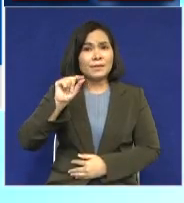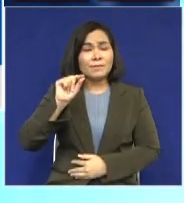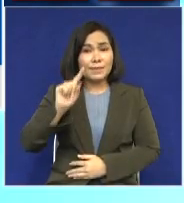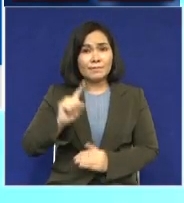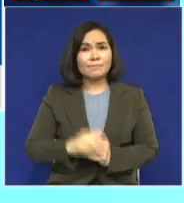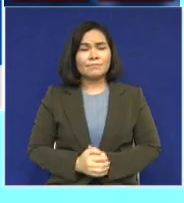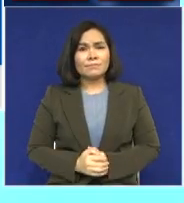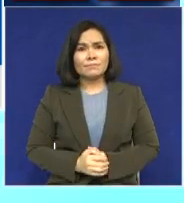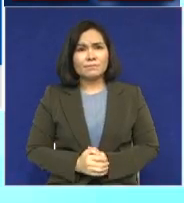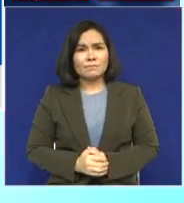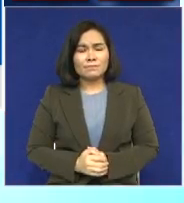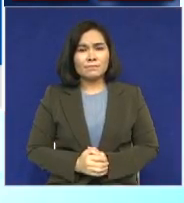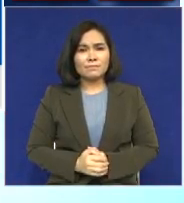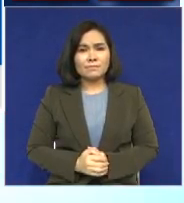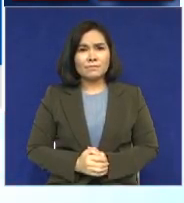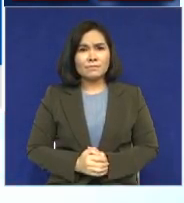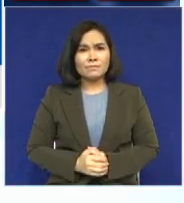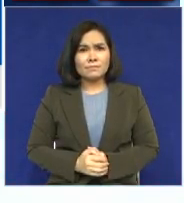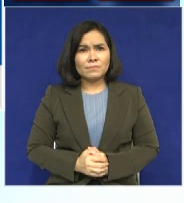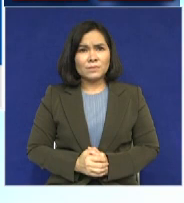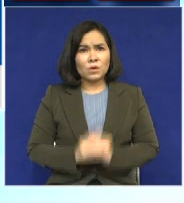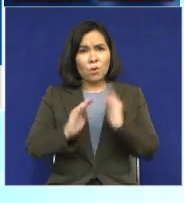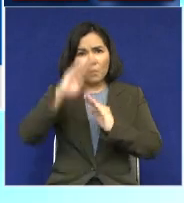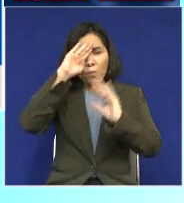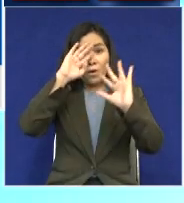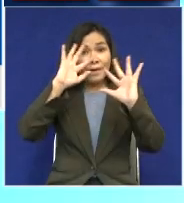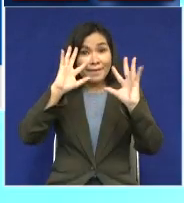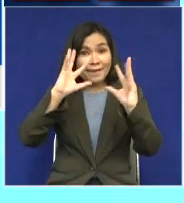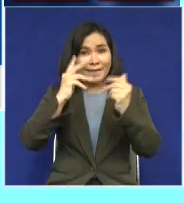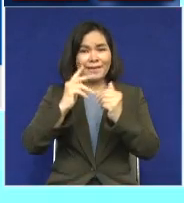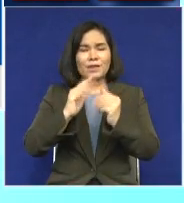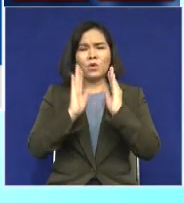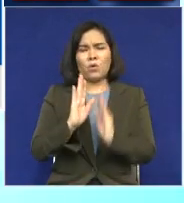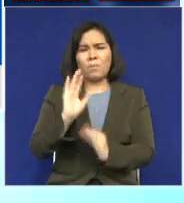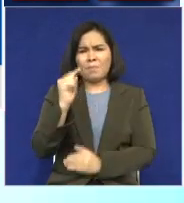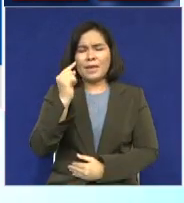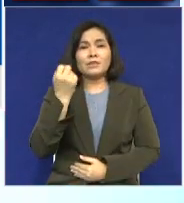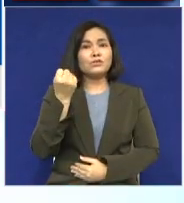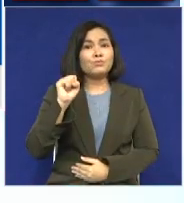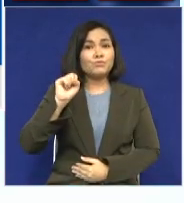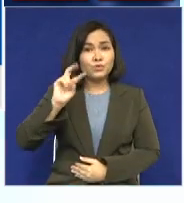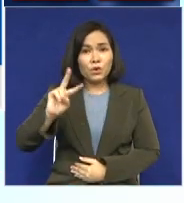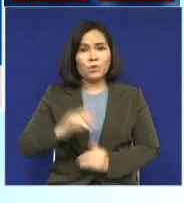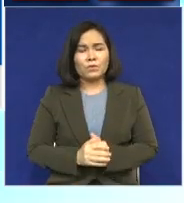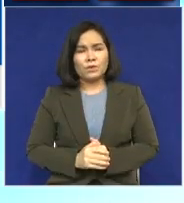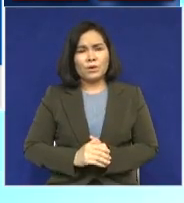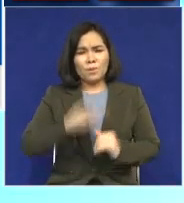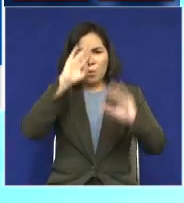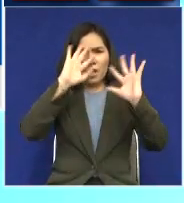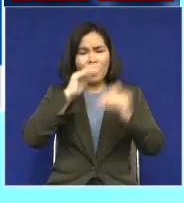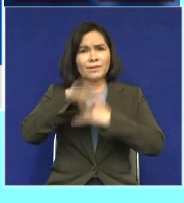ในวันนี้มีข่าวดีนะคะก็คือมีผู้ป่วยรักษาหายเพิ่มขึ้นอีก12รายค่ะก็รวมรักษาหายป่วย